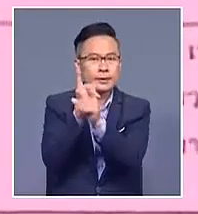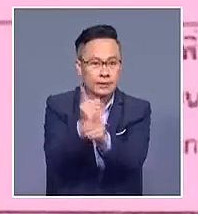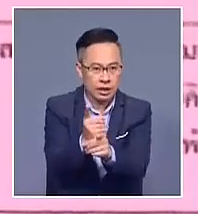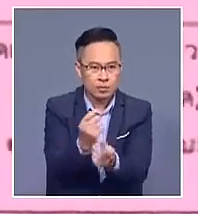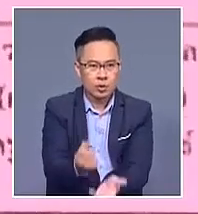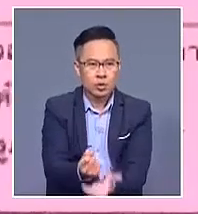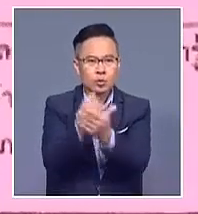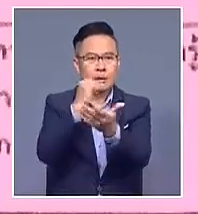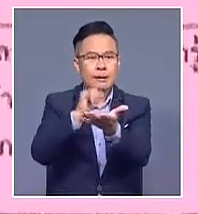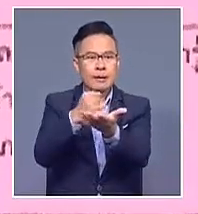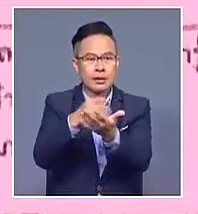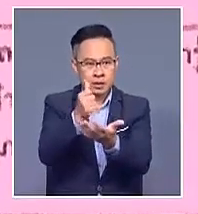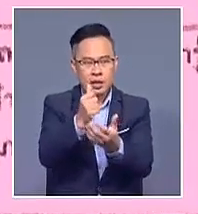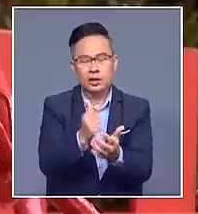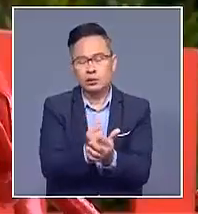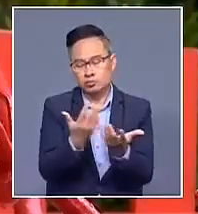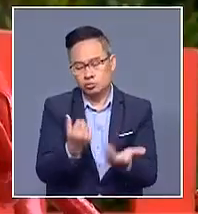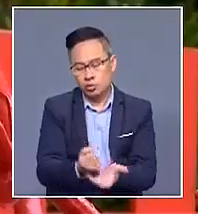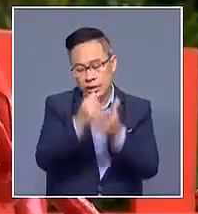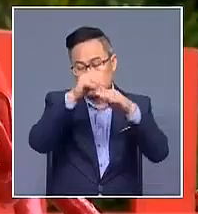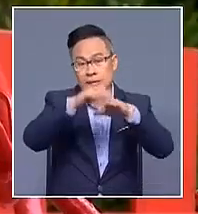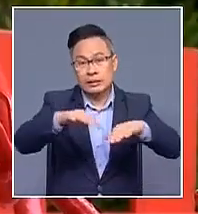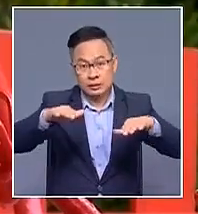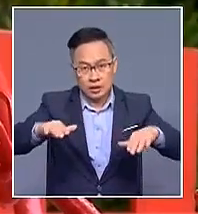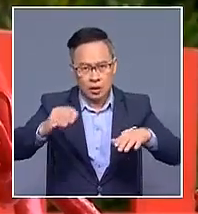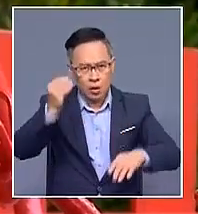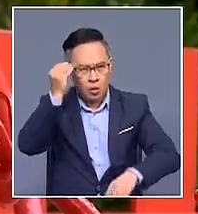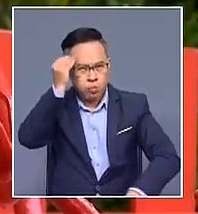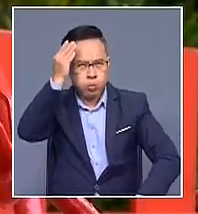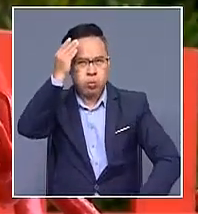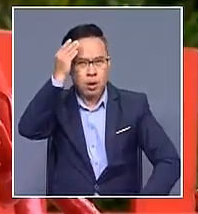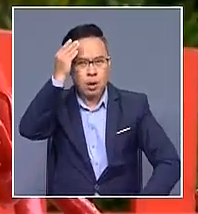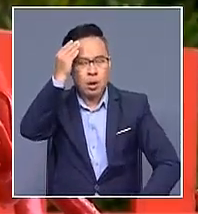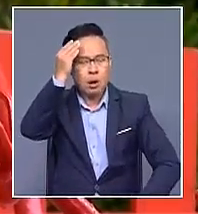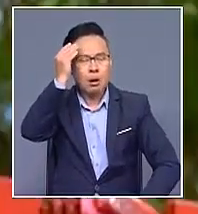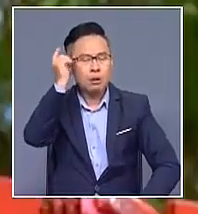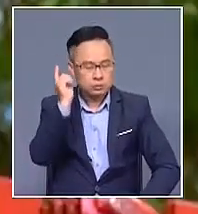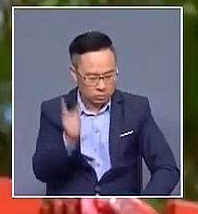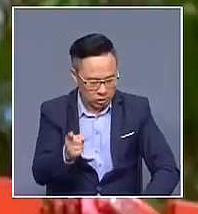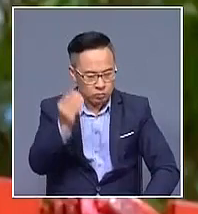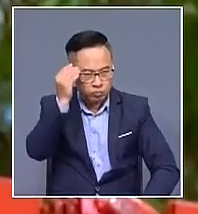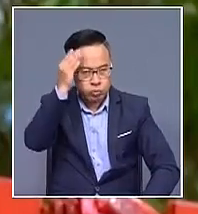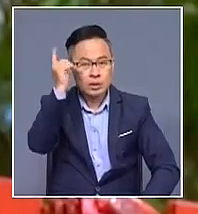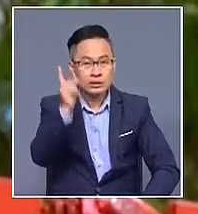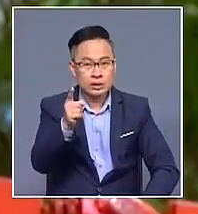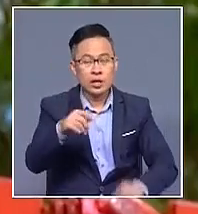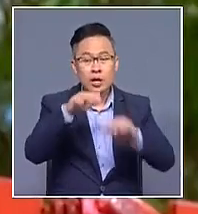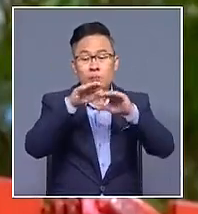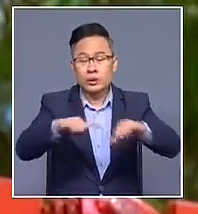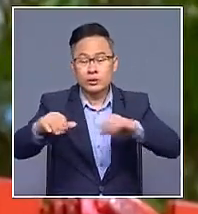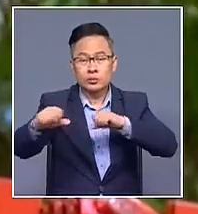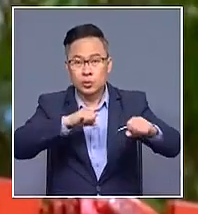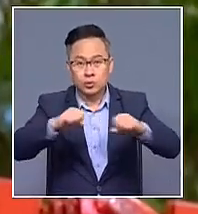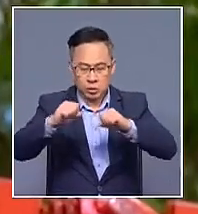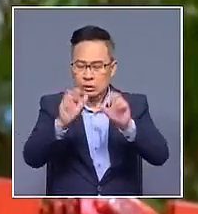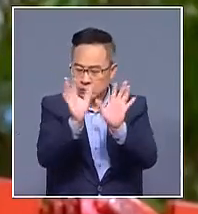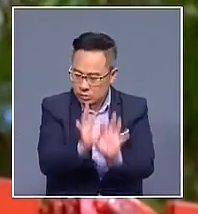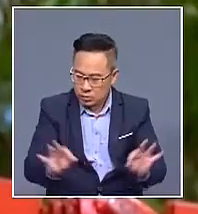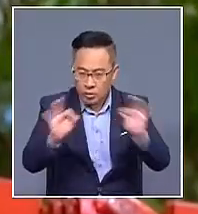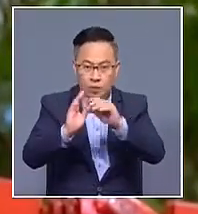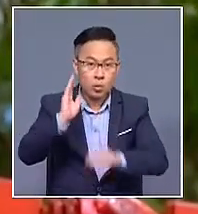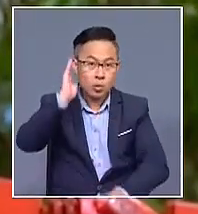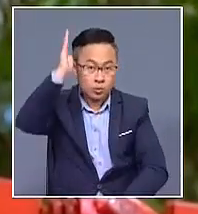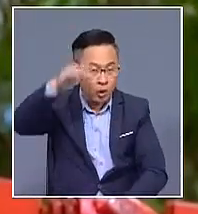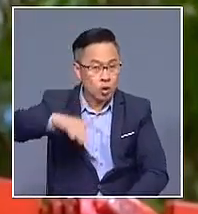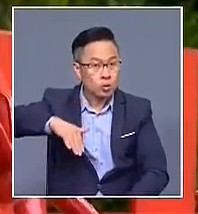ล้วก็จะช่วยสอนน้องๆให้น้องๆมีความรู้มากขึ้นซึ่งน้องๆเด็กๆเป็นเยาวชนเนี่ยเป็นกำลังสำคัญของประเ